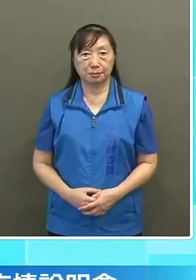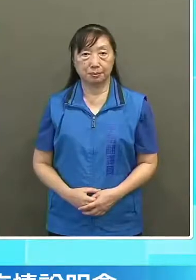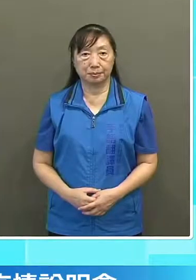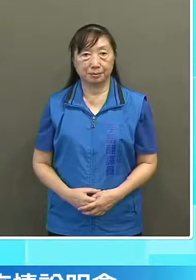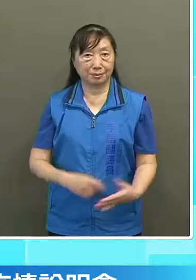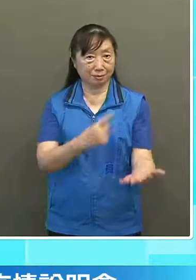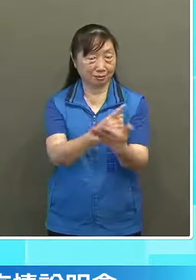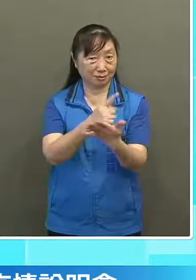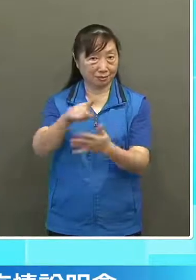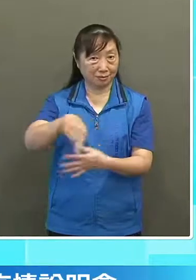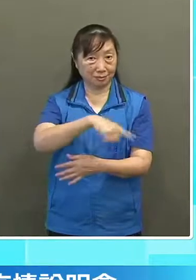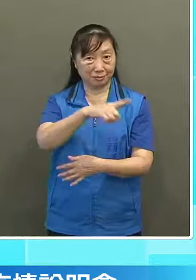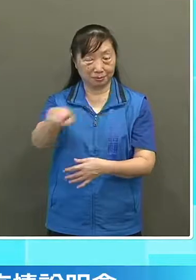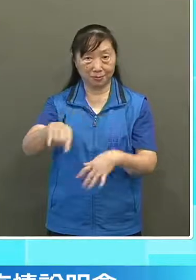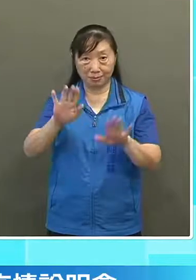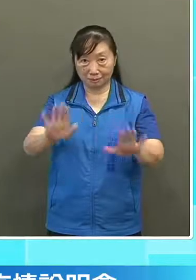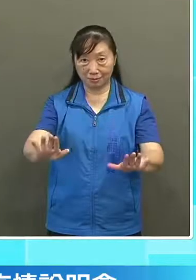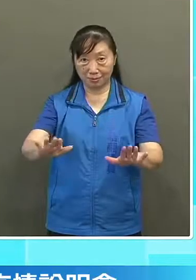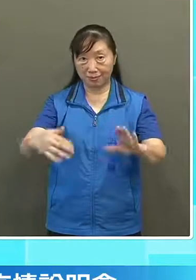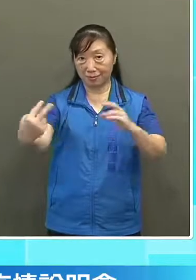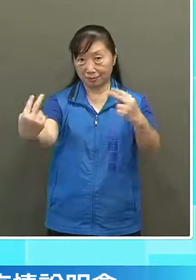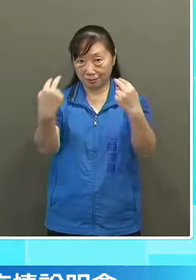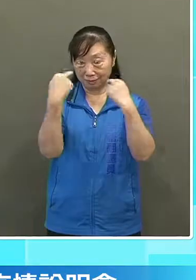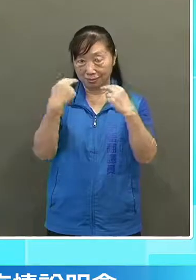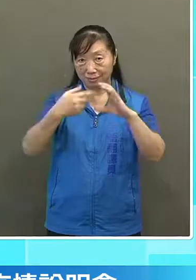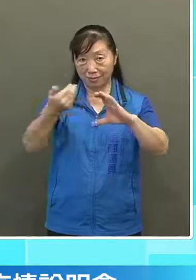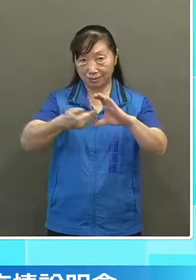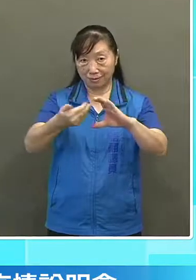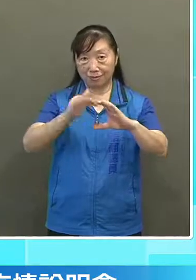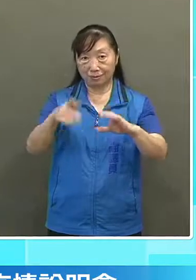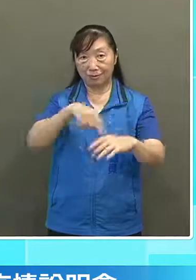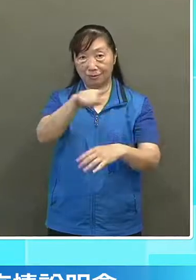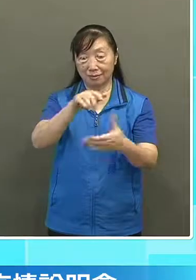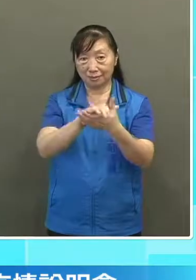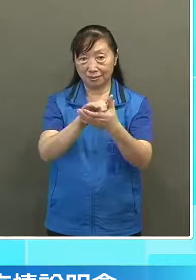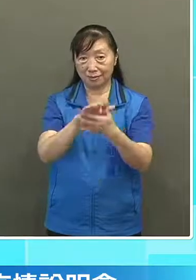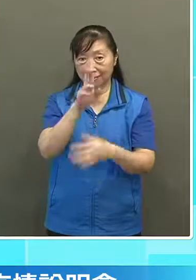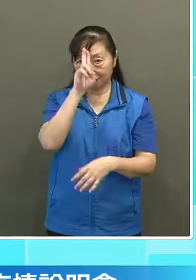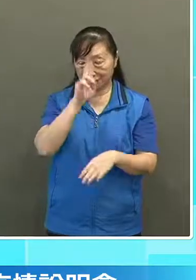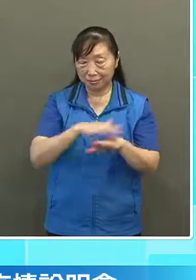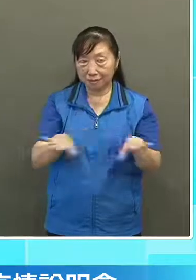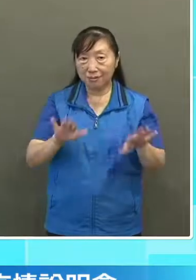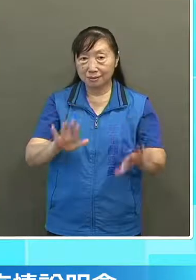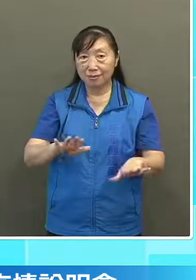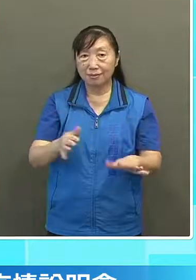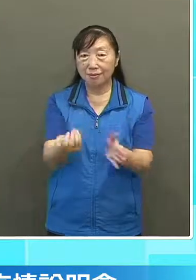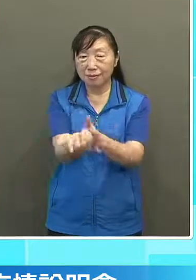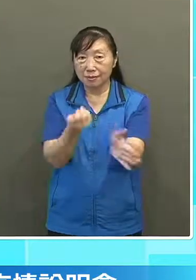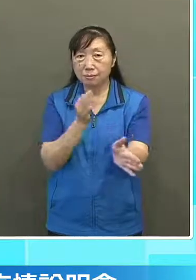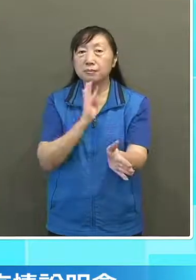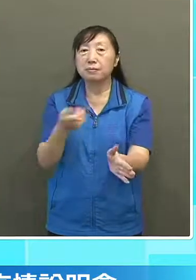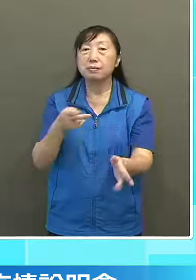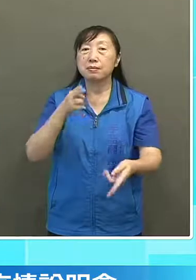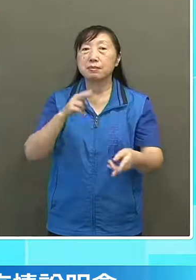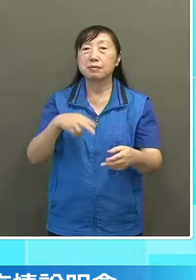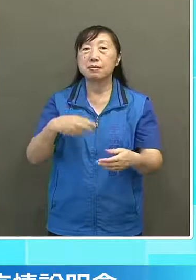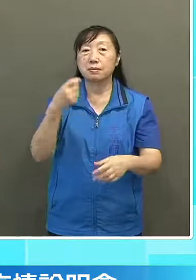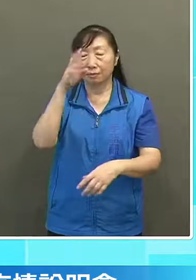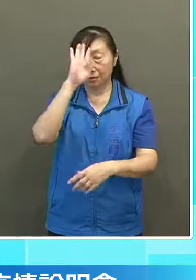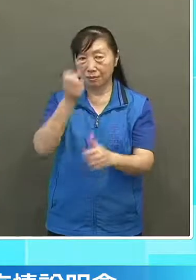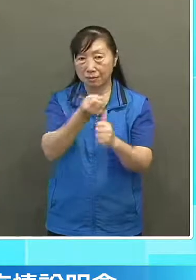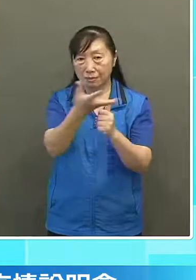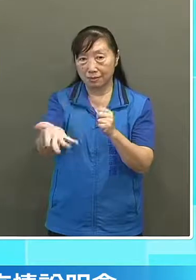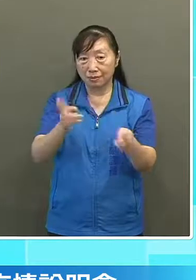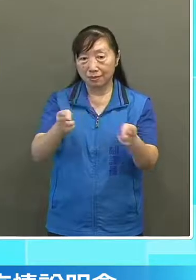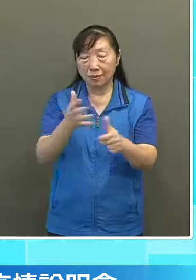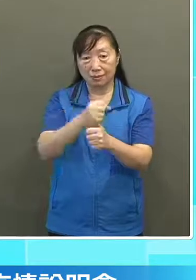各位媒体朋友以及正在线上收看直播的观众朋友们，大家午安。稍早，中央流行疫情指挥中心宣布，新北